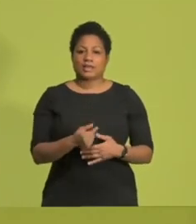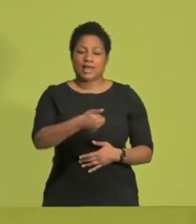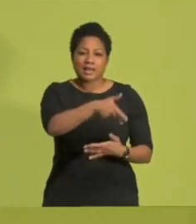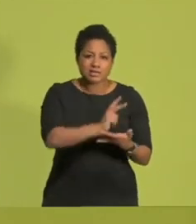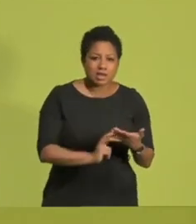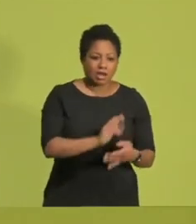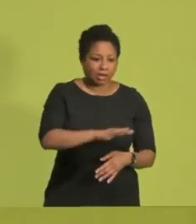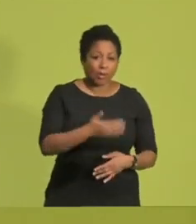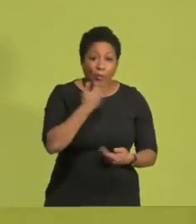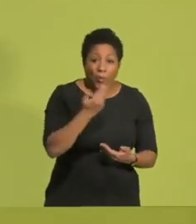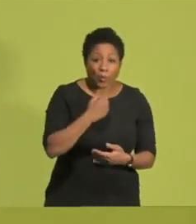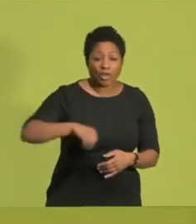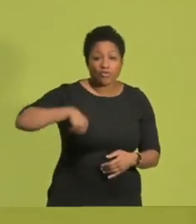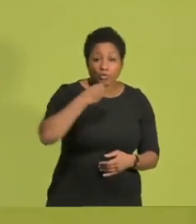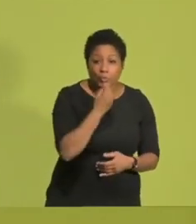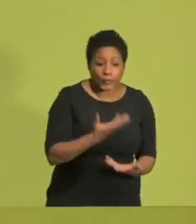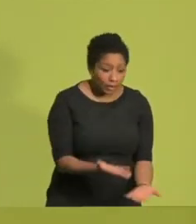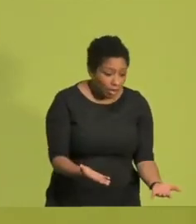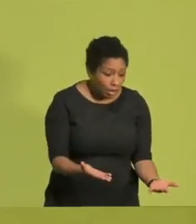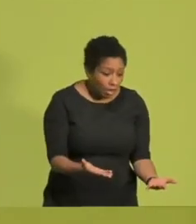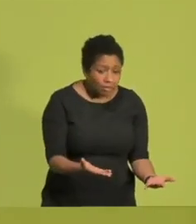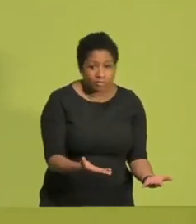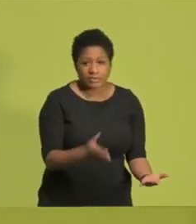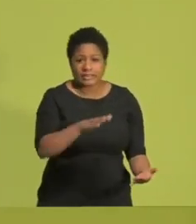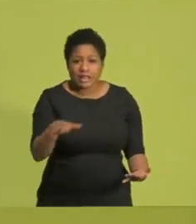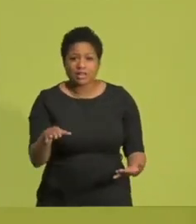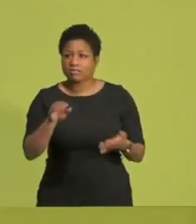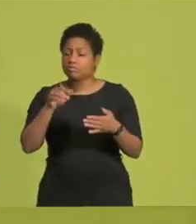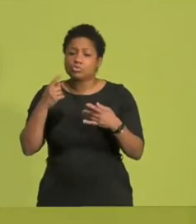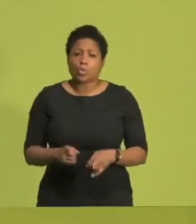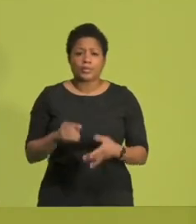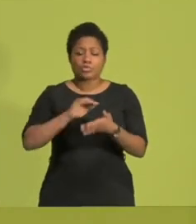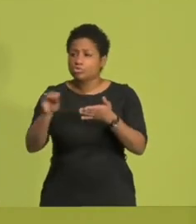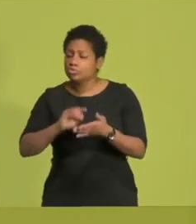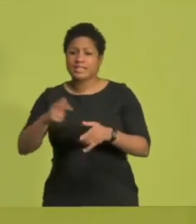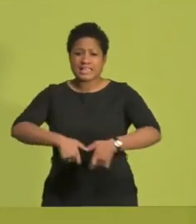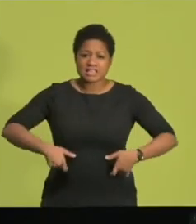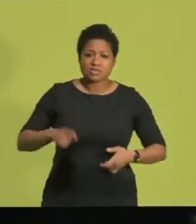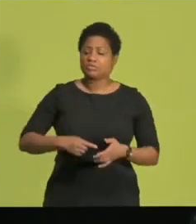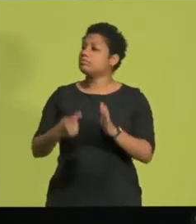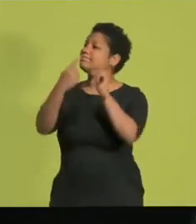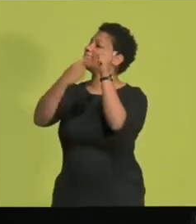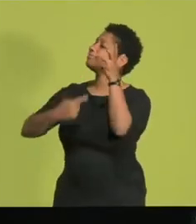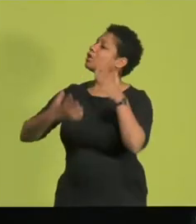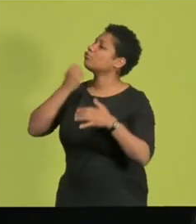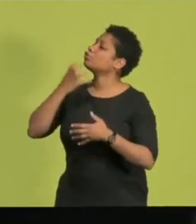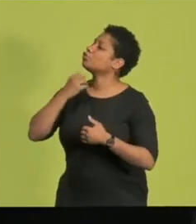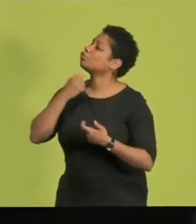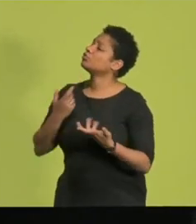ohne Frühstück. Ich möchte, dass die Kinder in den Schulen, in den Kitas mitentscheiden können, was auf den Teller kommt, dass